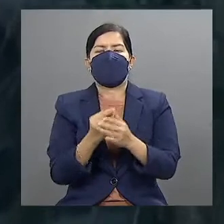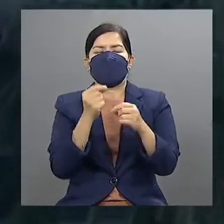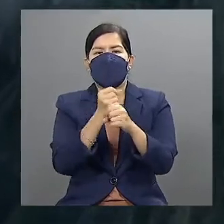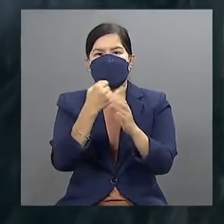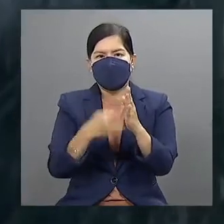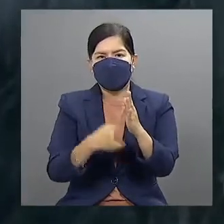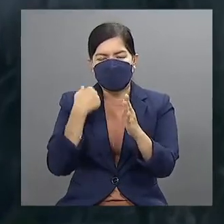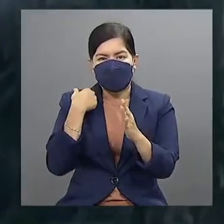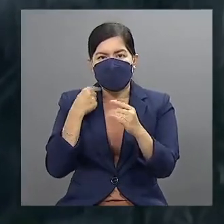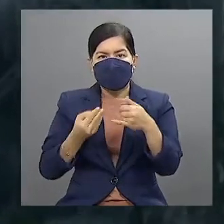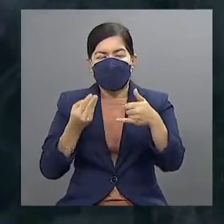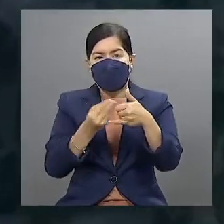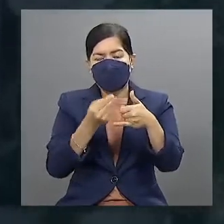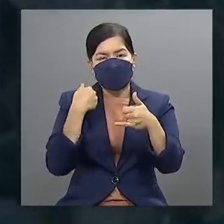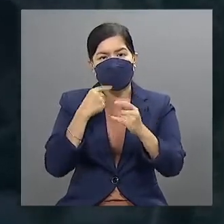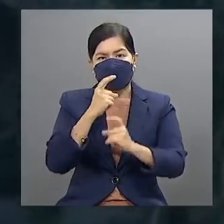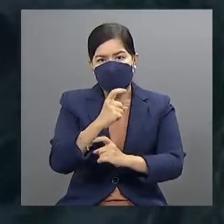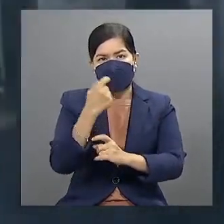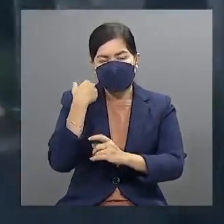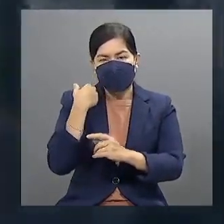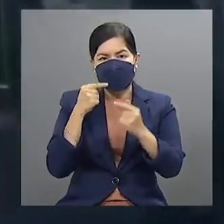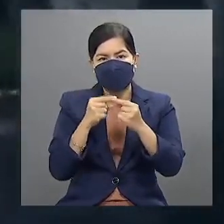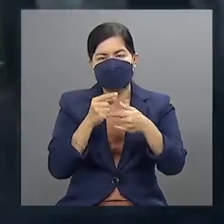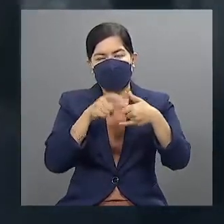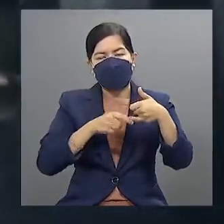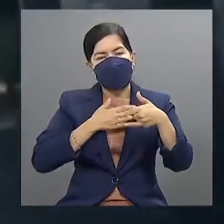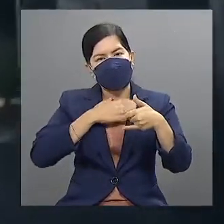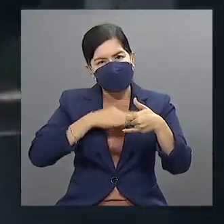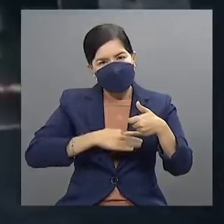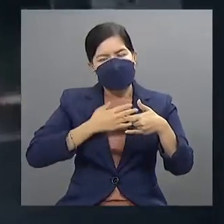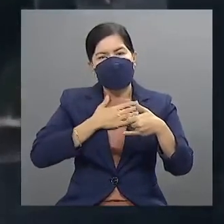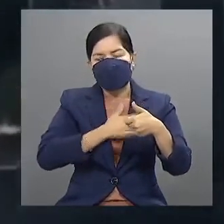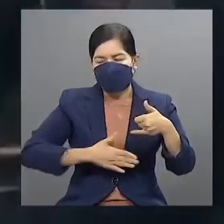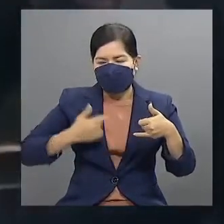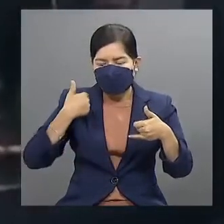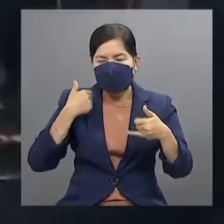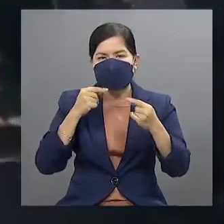แก่อันตรายแก่กายหรือจิตใจและข้อหาซ่องโจรค่ะ